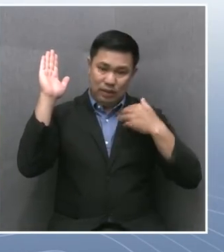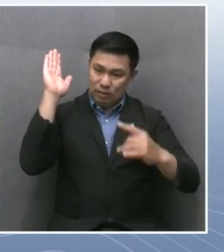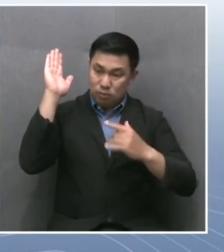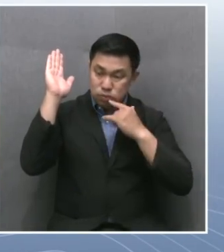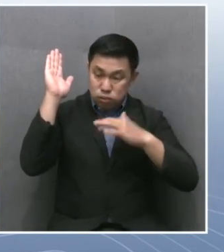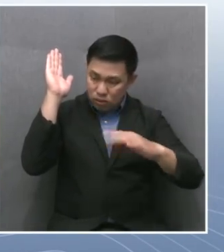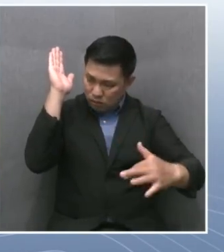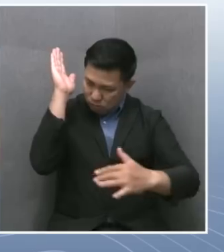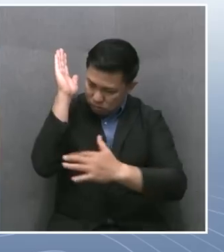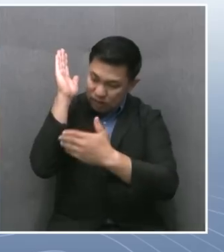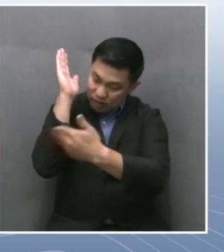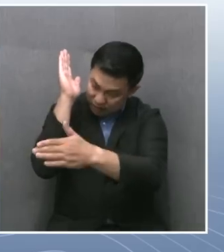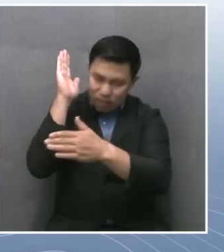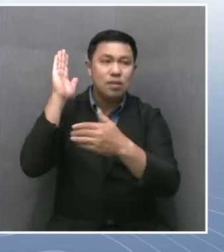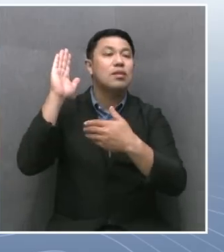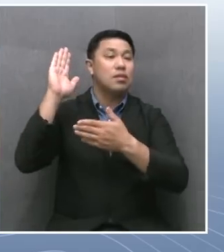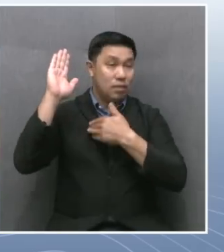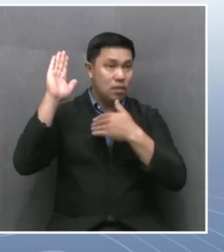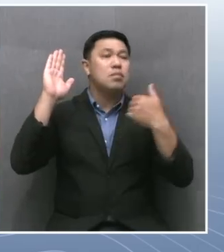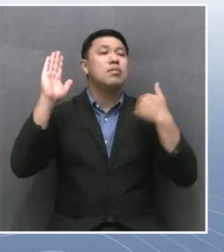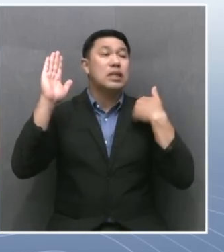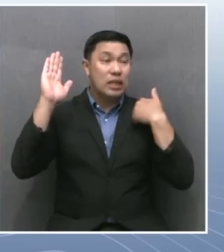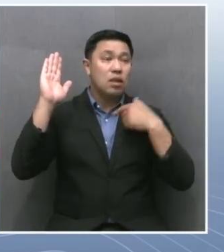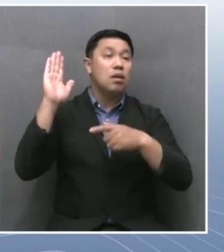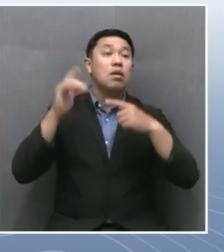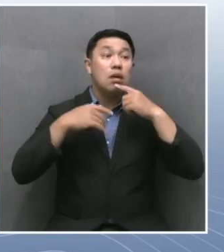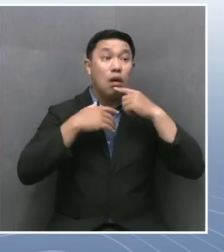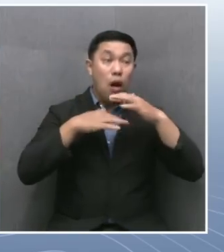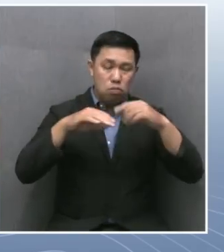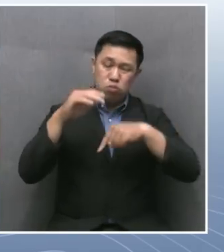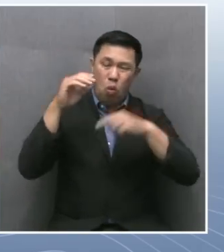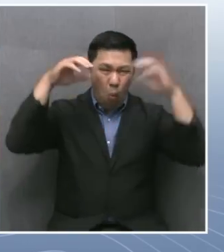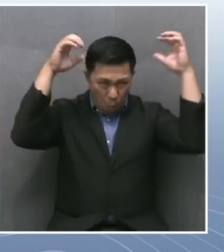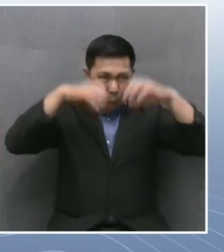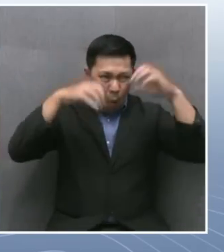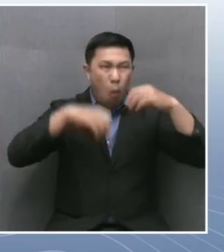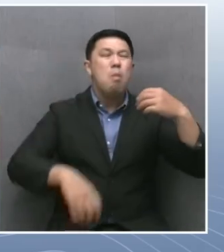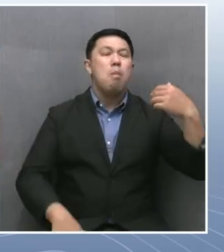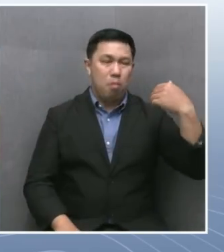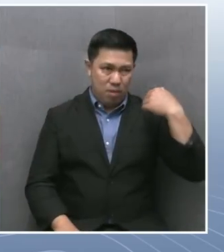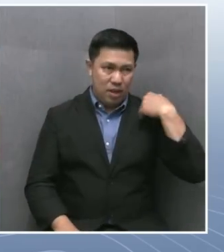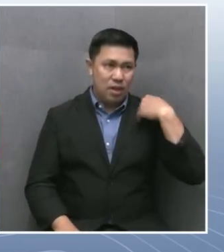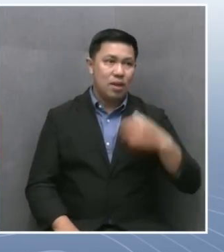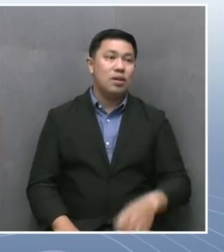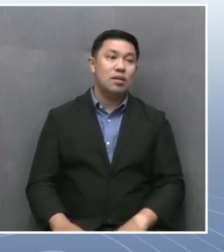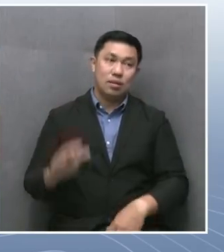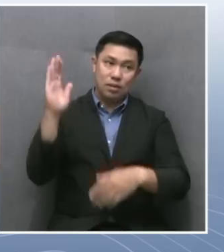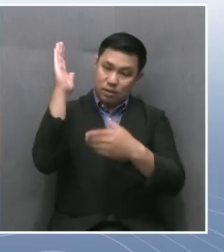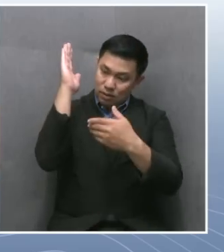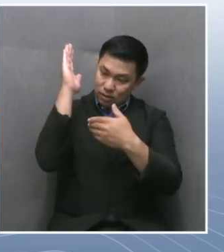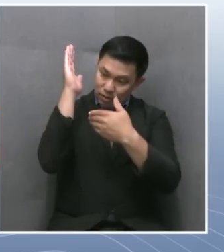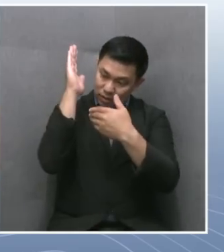อันดามันภาคใต้และอ่าวไทยทำให้มีฝนตกหนักบางแห่งโดยภาคใต้ฝั่งตะวันออกจะมีฝนฟ้า